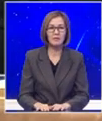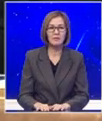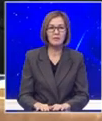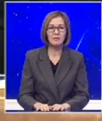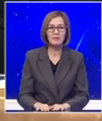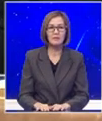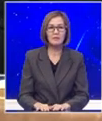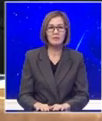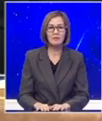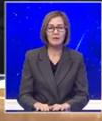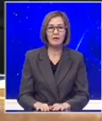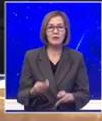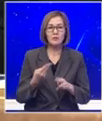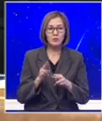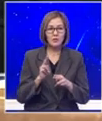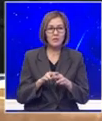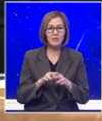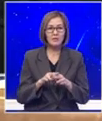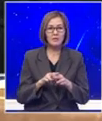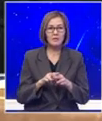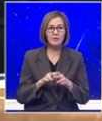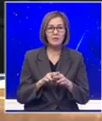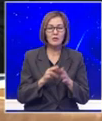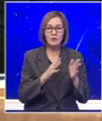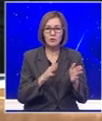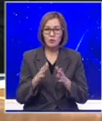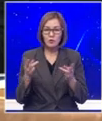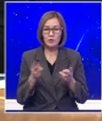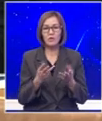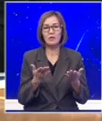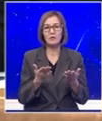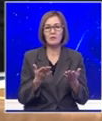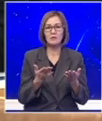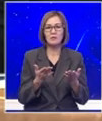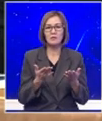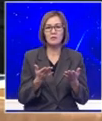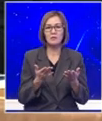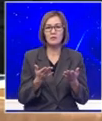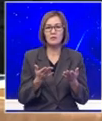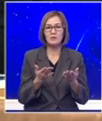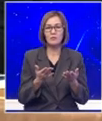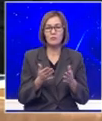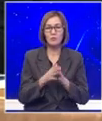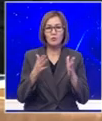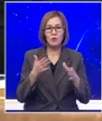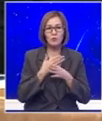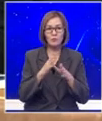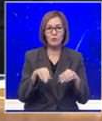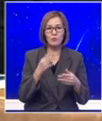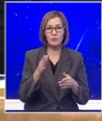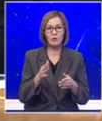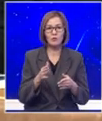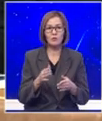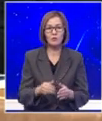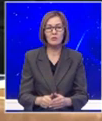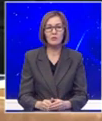оны білмейді. Сондықтан осыны бір жүйеге қойсақ, ертең күні біз үлкен көмек жасар едік осыларға. Өз